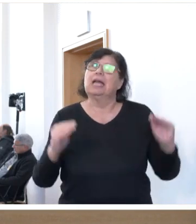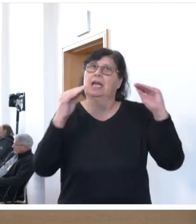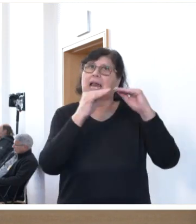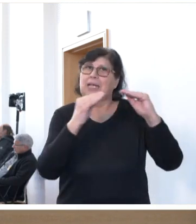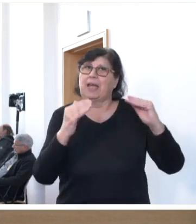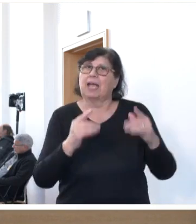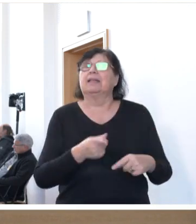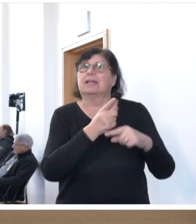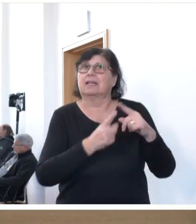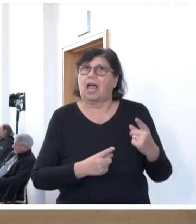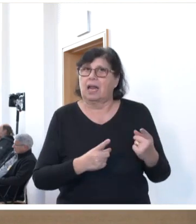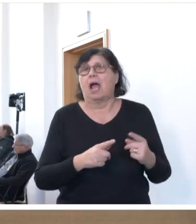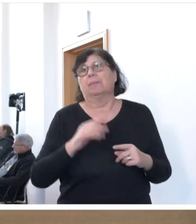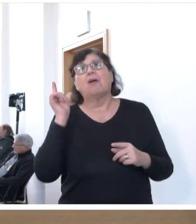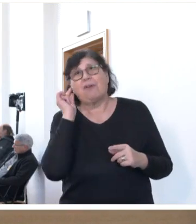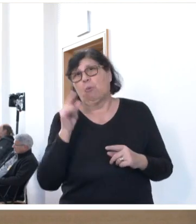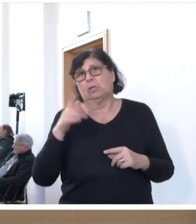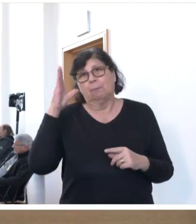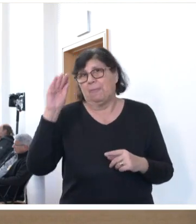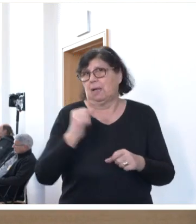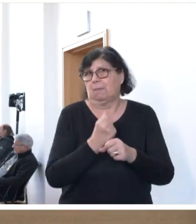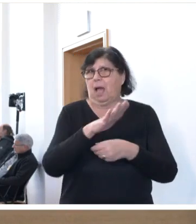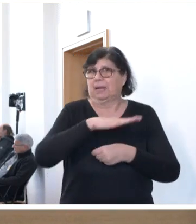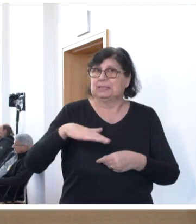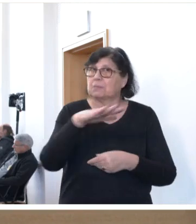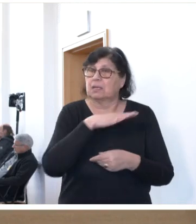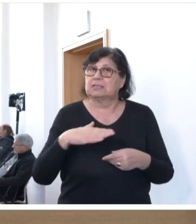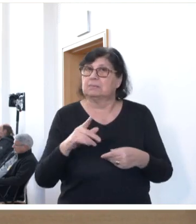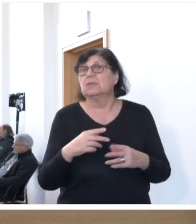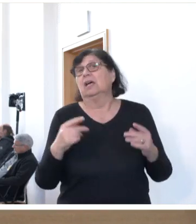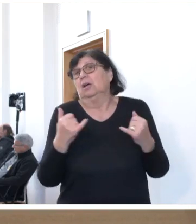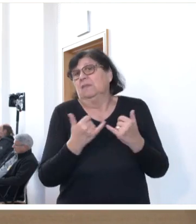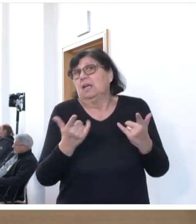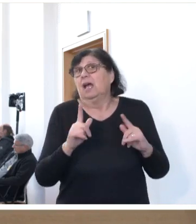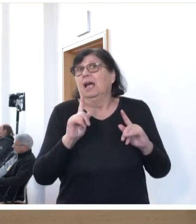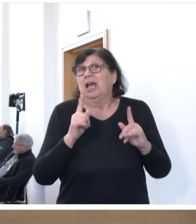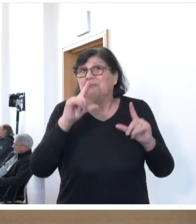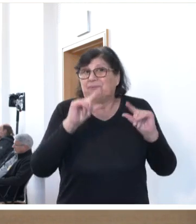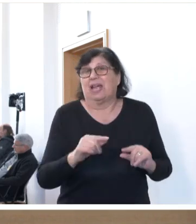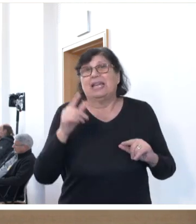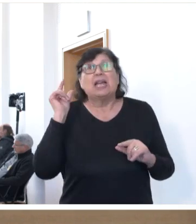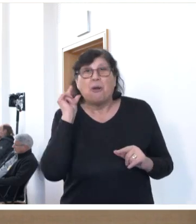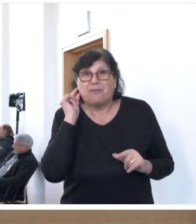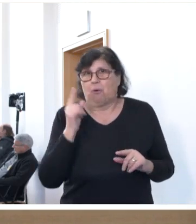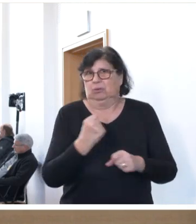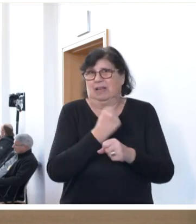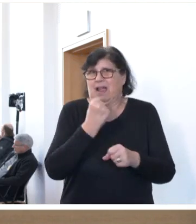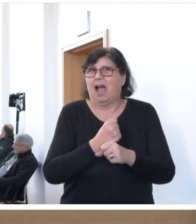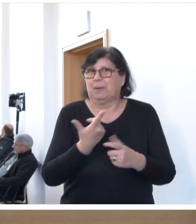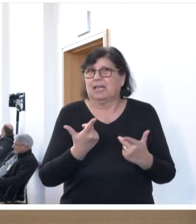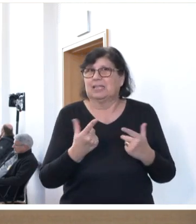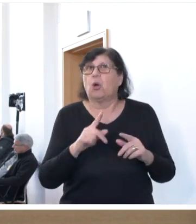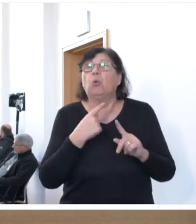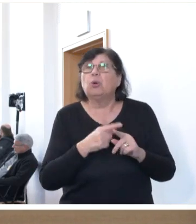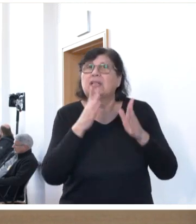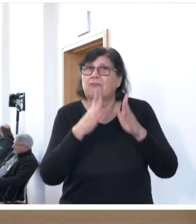und Männern am Arbeitsmarkt. Angesichts der nach wie vor niedrigen Frauenerwerbsquote und des